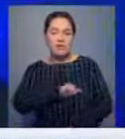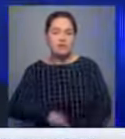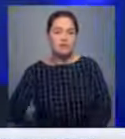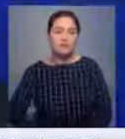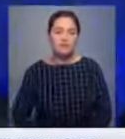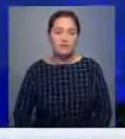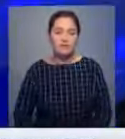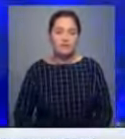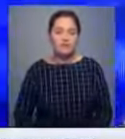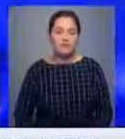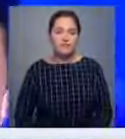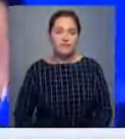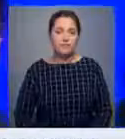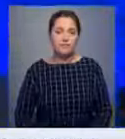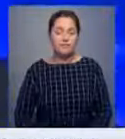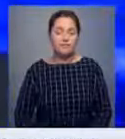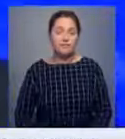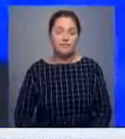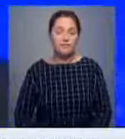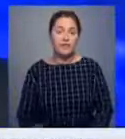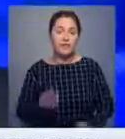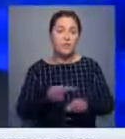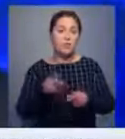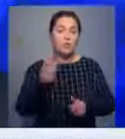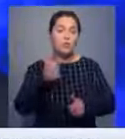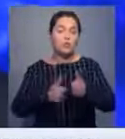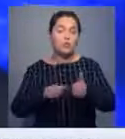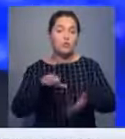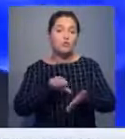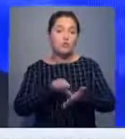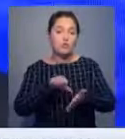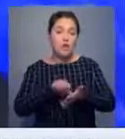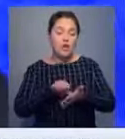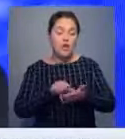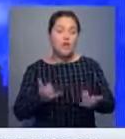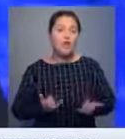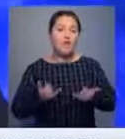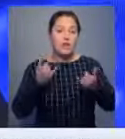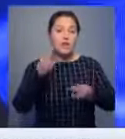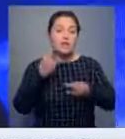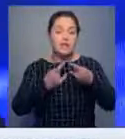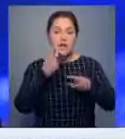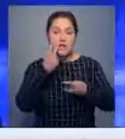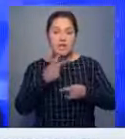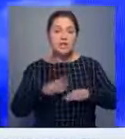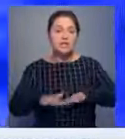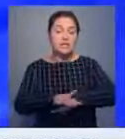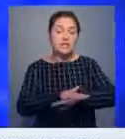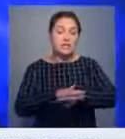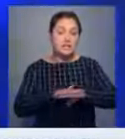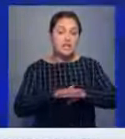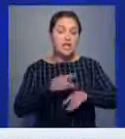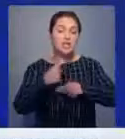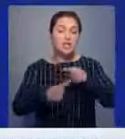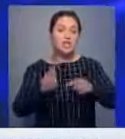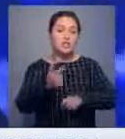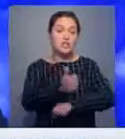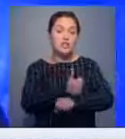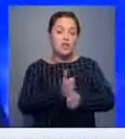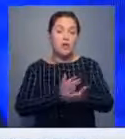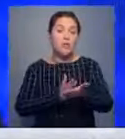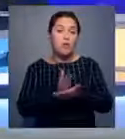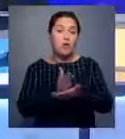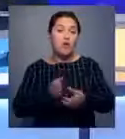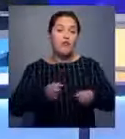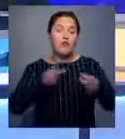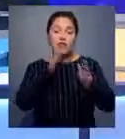Это была наша сегодняшняя последняя конкурсантка, которую мы показали вам, уважаемые телезрители. Но теперь, меньше чем через час, прямой эфир,